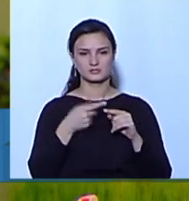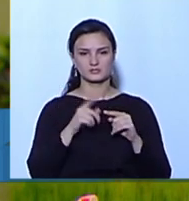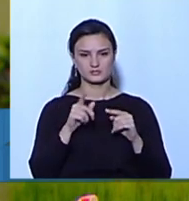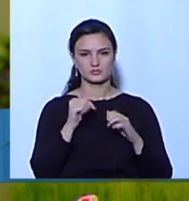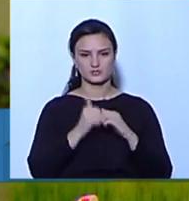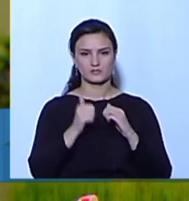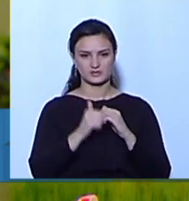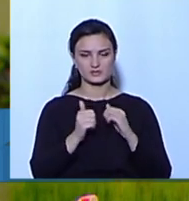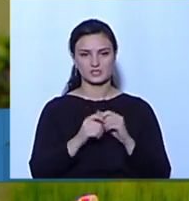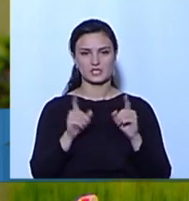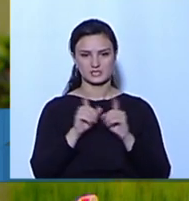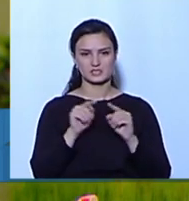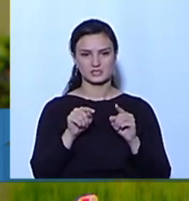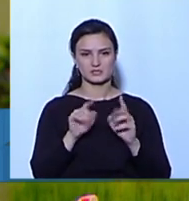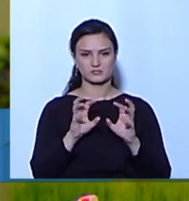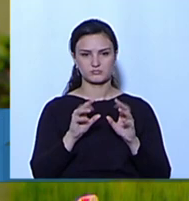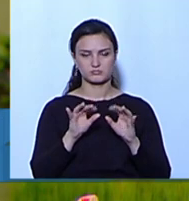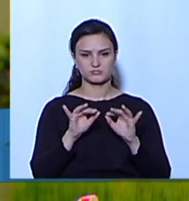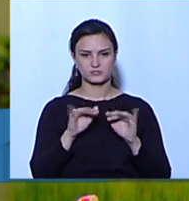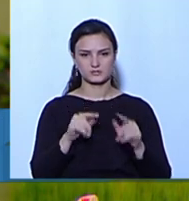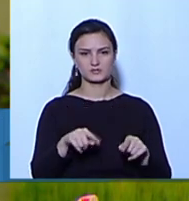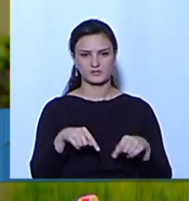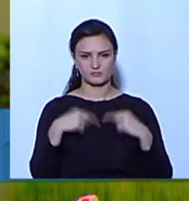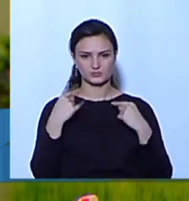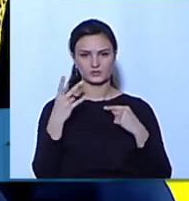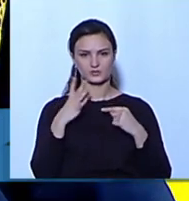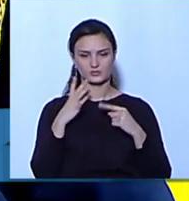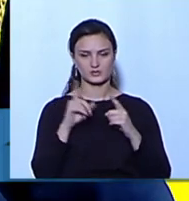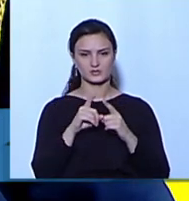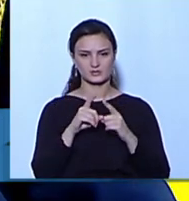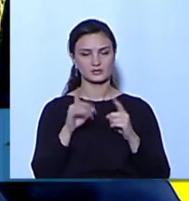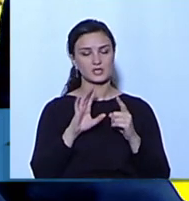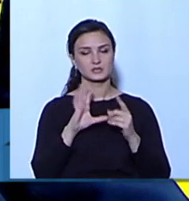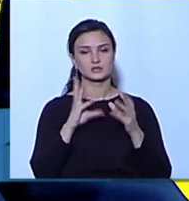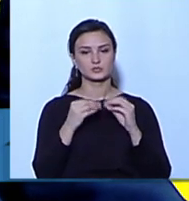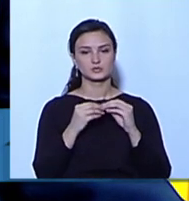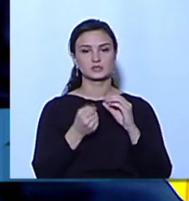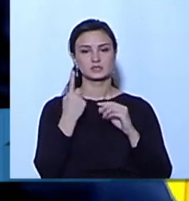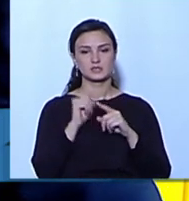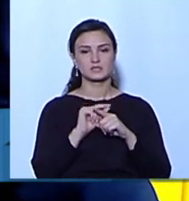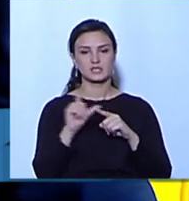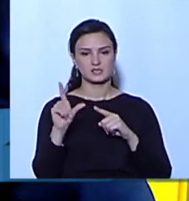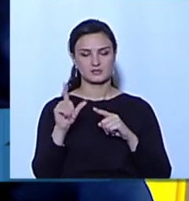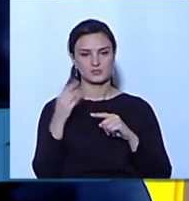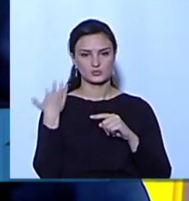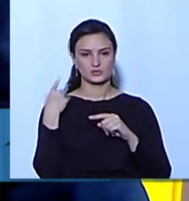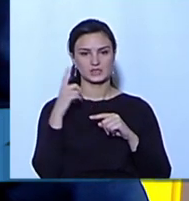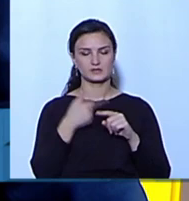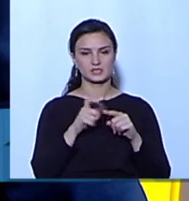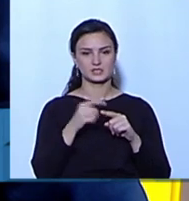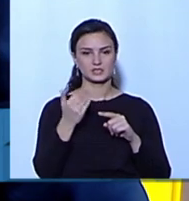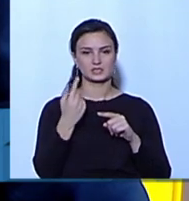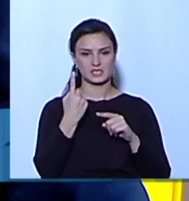ეს ყოველთვის ასეთი კანონზომიერებით უნდა მოხდეს, ანუ ქვემოდან ზემოთ უნდა წარმოვიდეს. ხა გააჩნია საიდან ვითარ, ხა ზურგის ტვინს აქვს ერთი